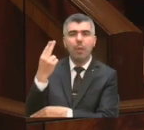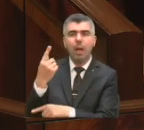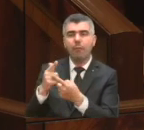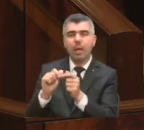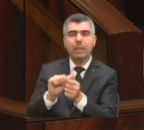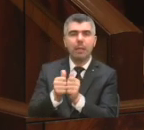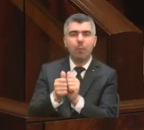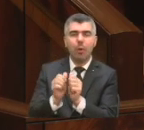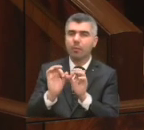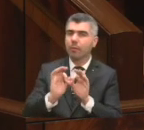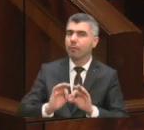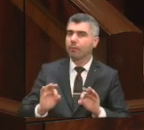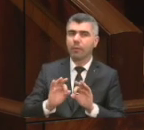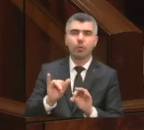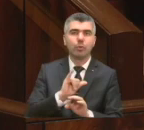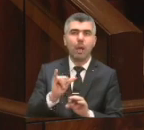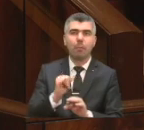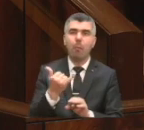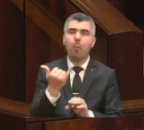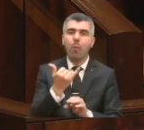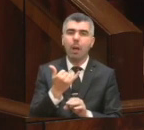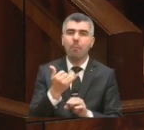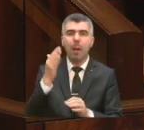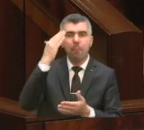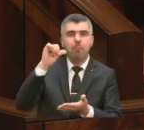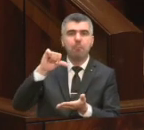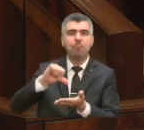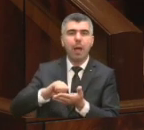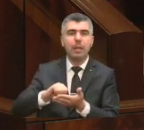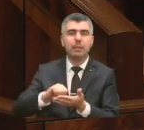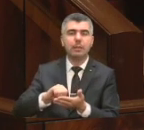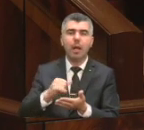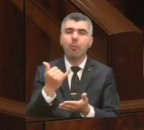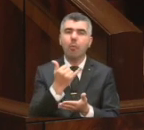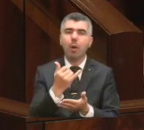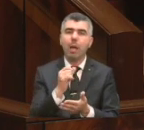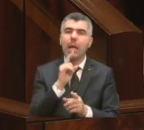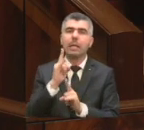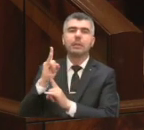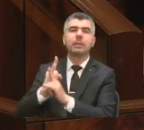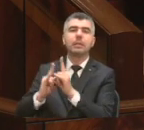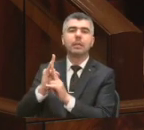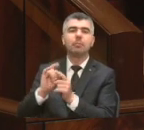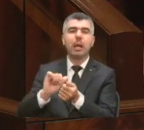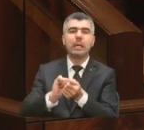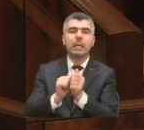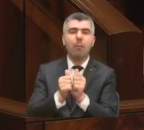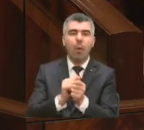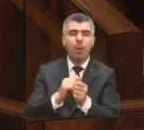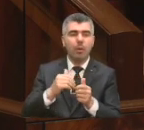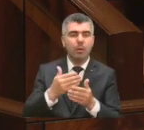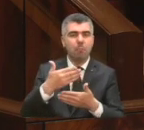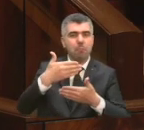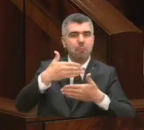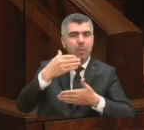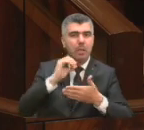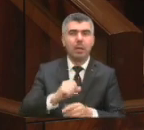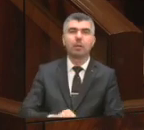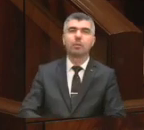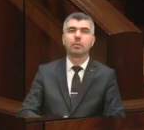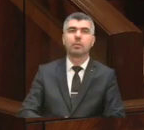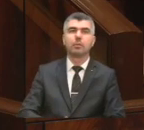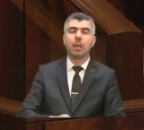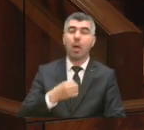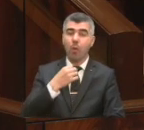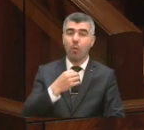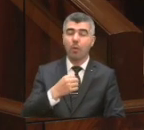أنا ما يهمني هو مدينة فاس ترجع للمصاف الرياضي ديالها خصوصا البنية التحتية. كما أطلب من